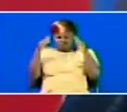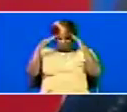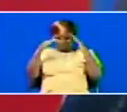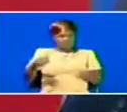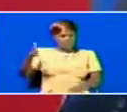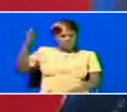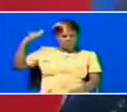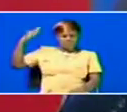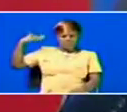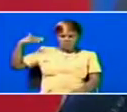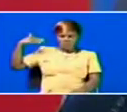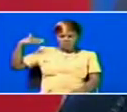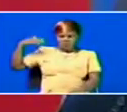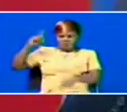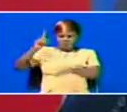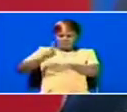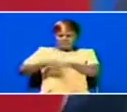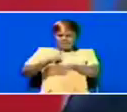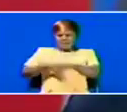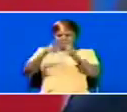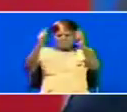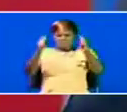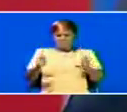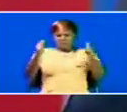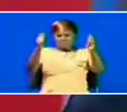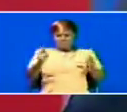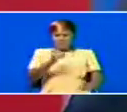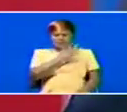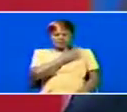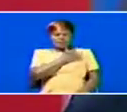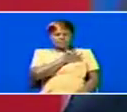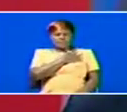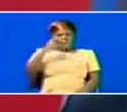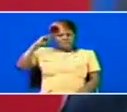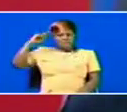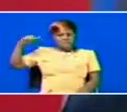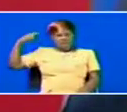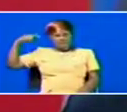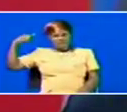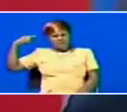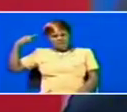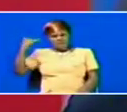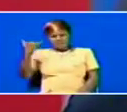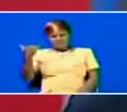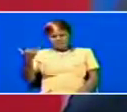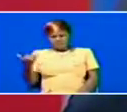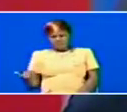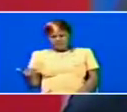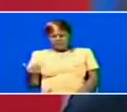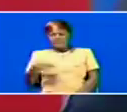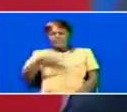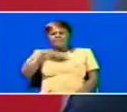nyuma kule tulikotoka, wakati kulikuwa na maandamano pia ya NASA katika mtaa wa Madhare, mtoto kwa jina Mora